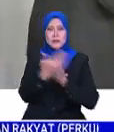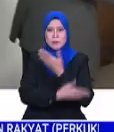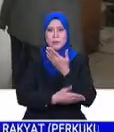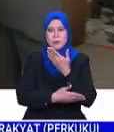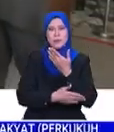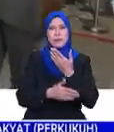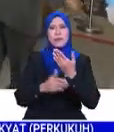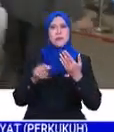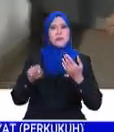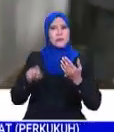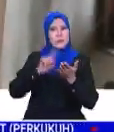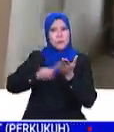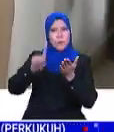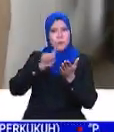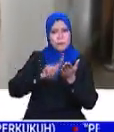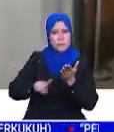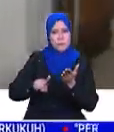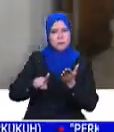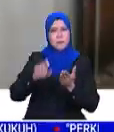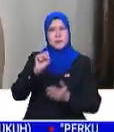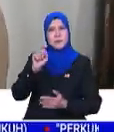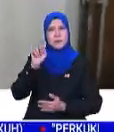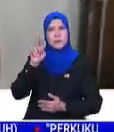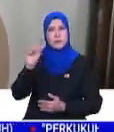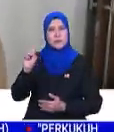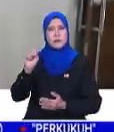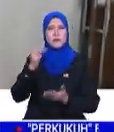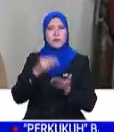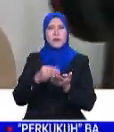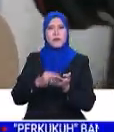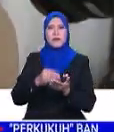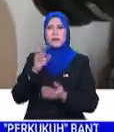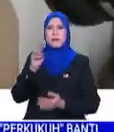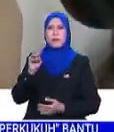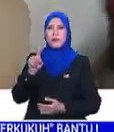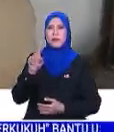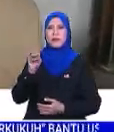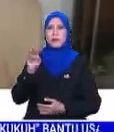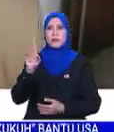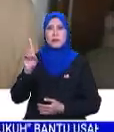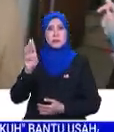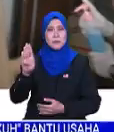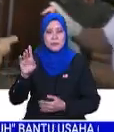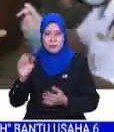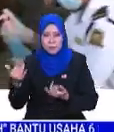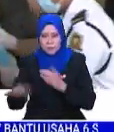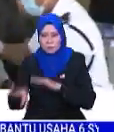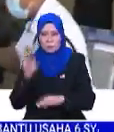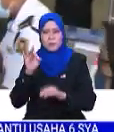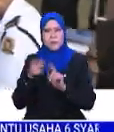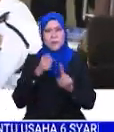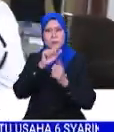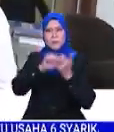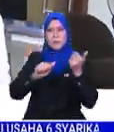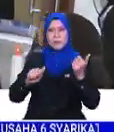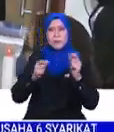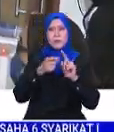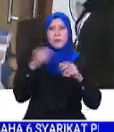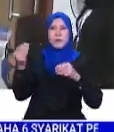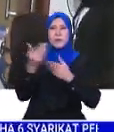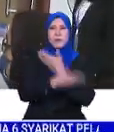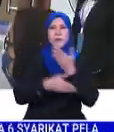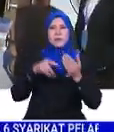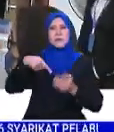Amrin Buang meneliti semula status kewangan 1MDB dan mengemukakan penemuannya kepada Jawatan Kuasa Kira-Kira Wang